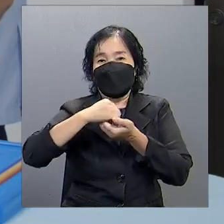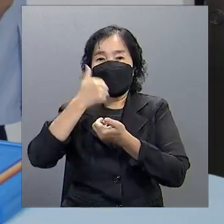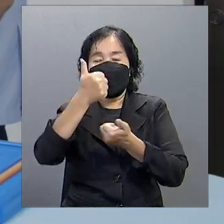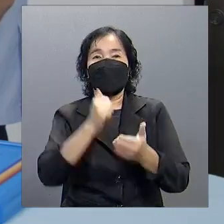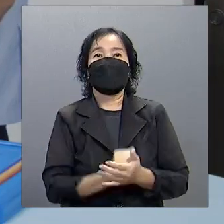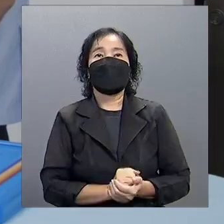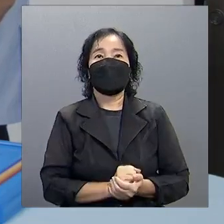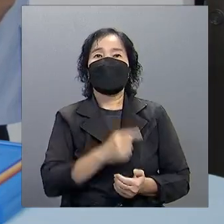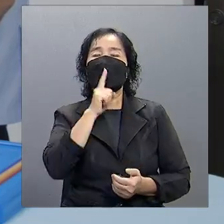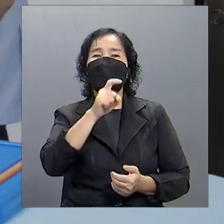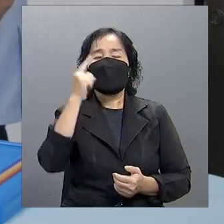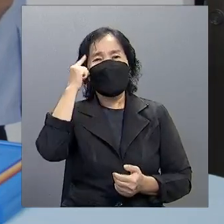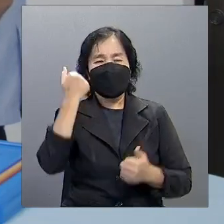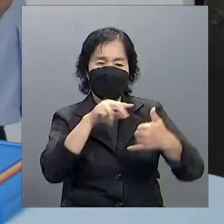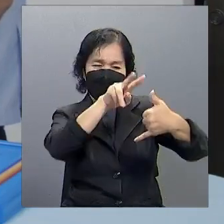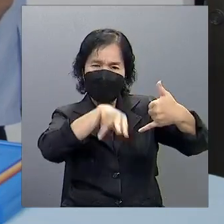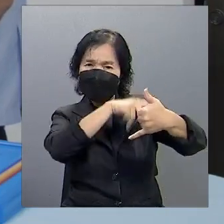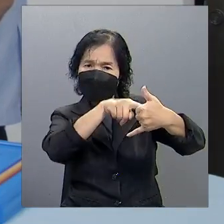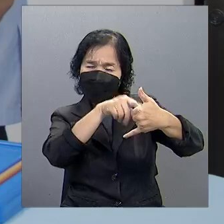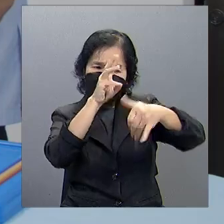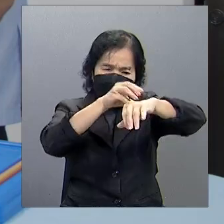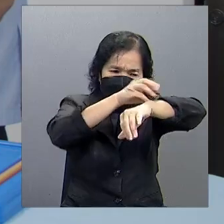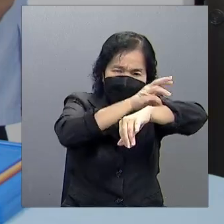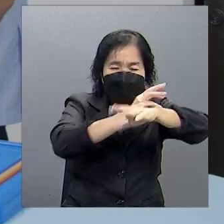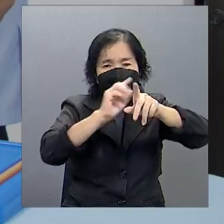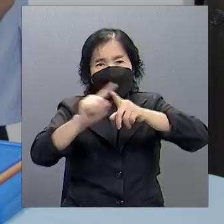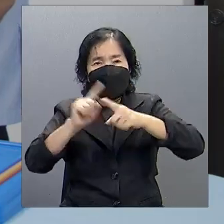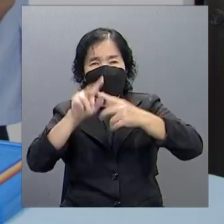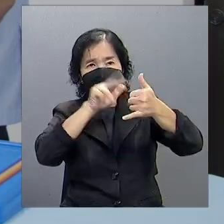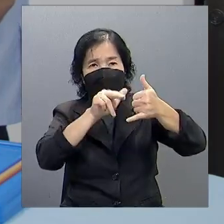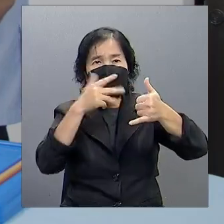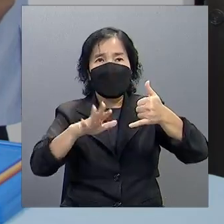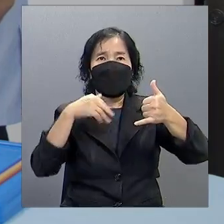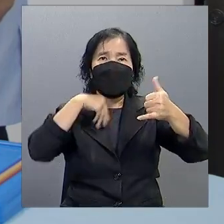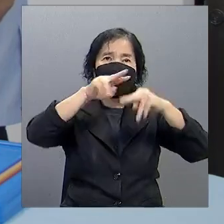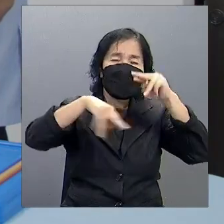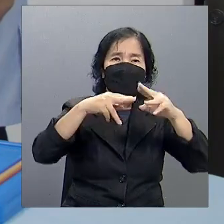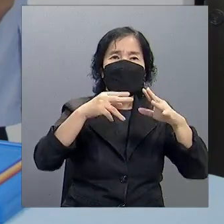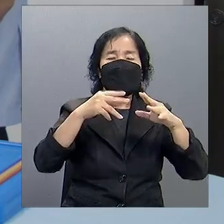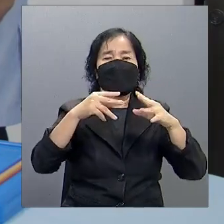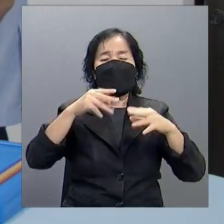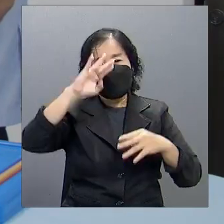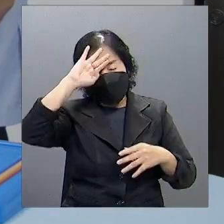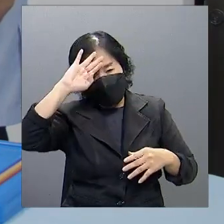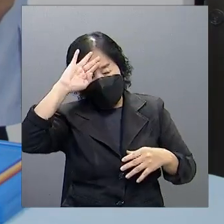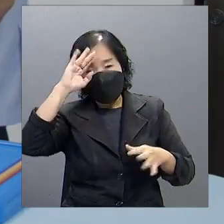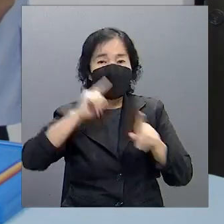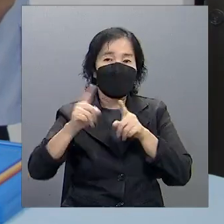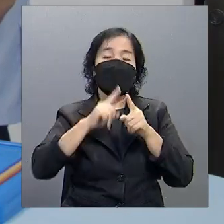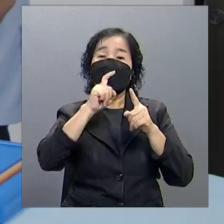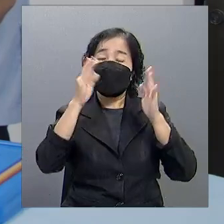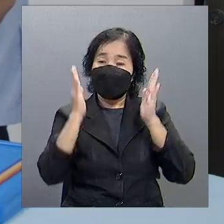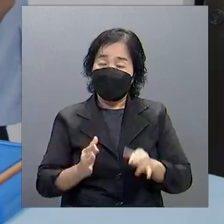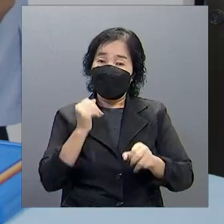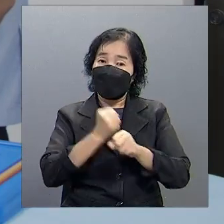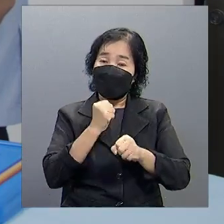าะพอดีสำหรับเจ้าหน้าที่สืบสวนโรคที่ต้องคอยติดตามอาการอย่างเงี้ยจำนวนเจ้าหน้าที่ต่อจำนวนผู้